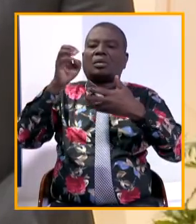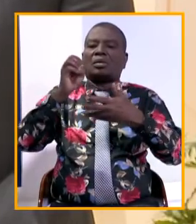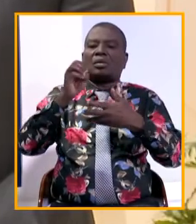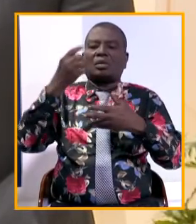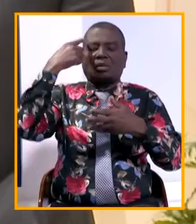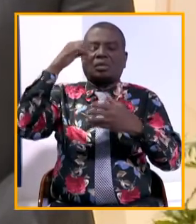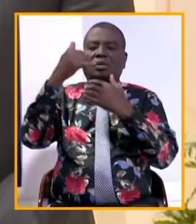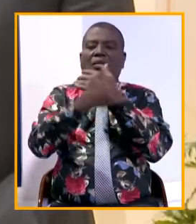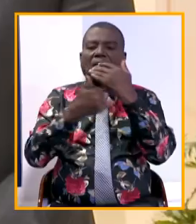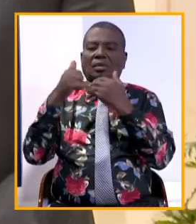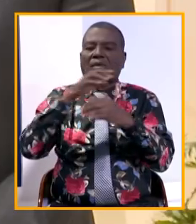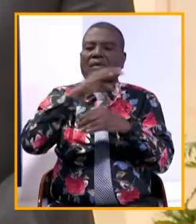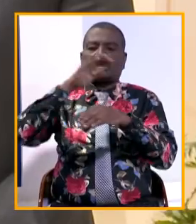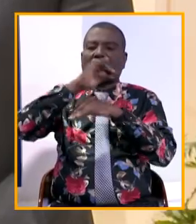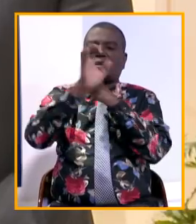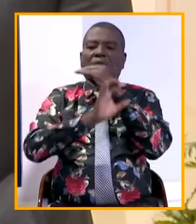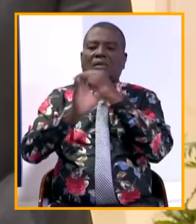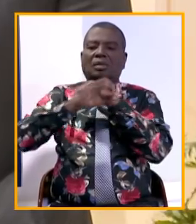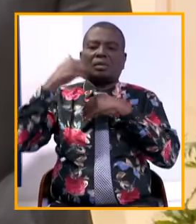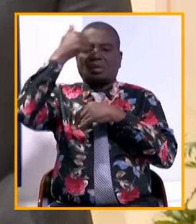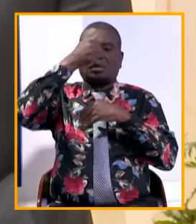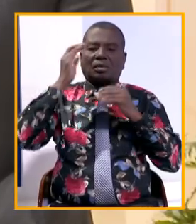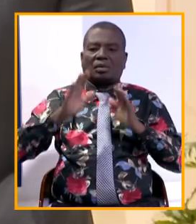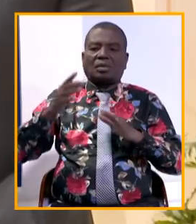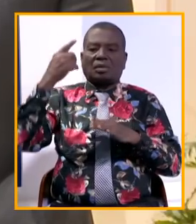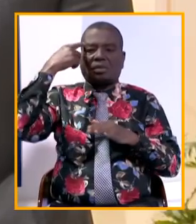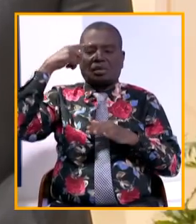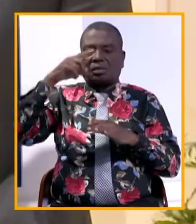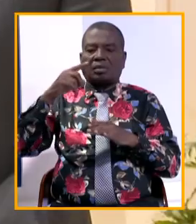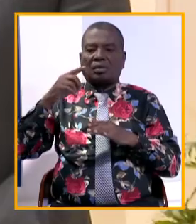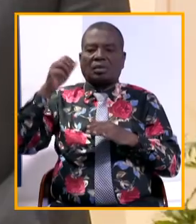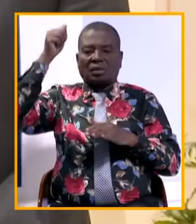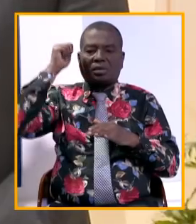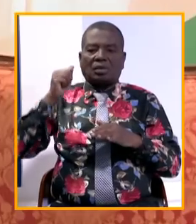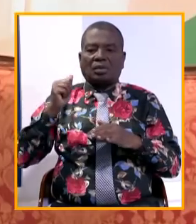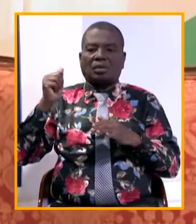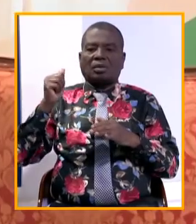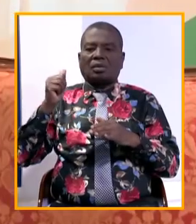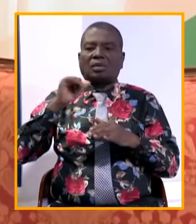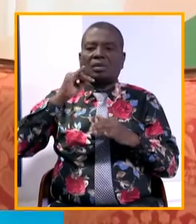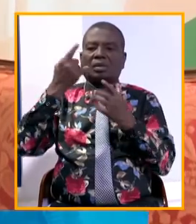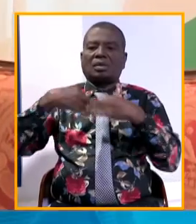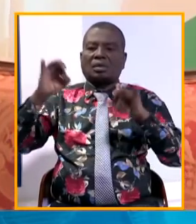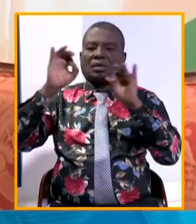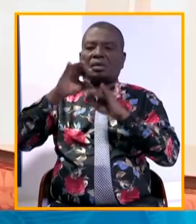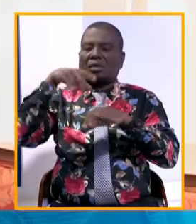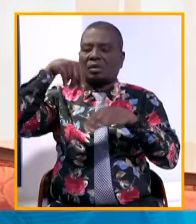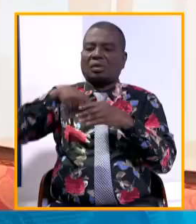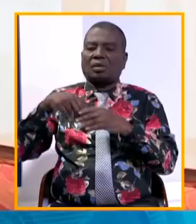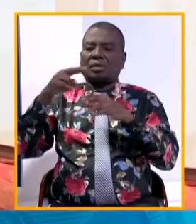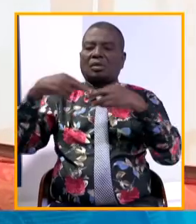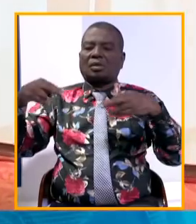pour ce pays et pour tous les continents africains. Pour le diplomate comorien, il est important que les relations